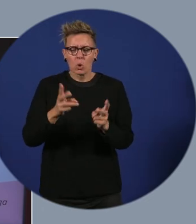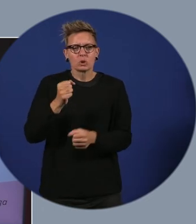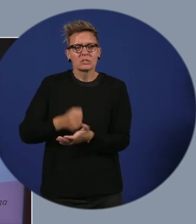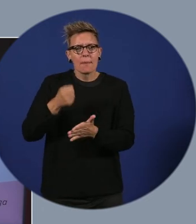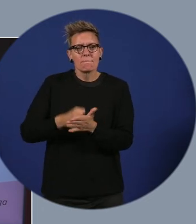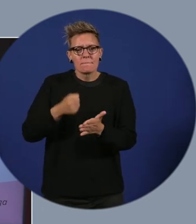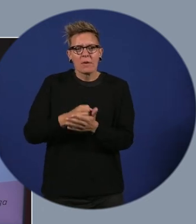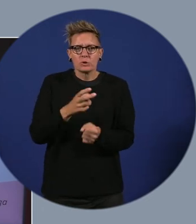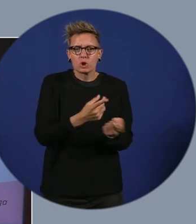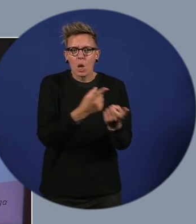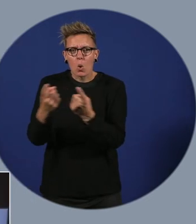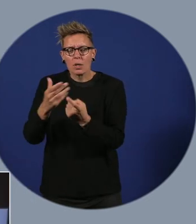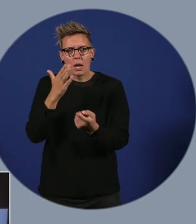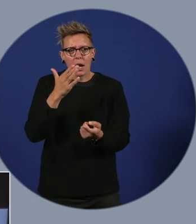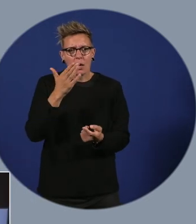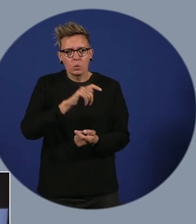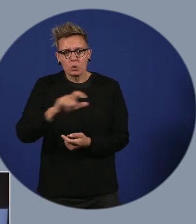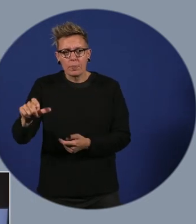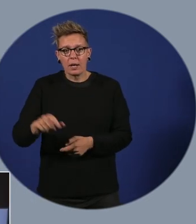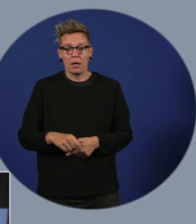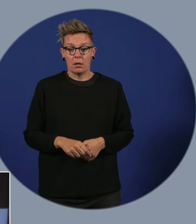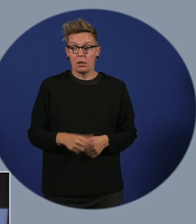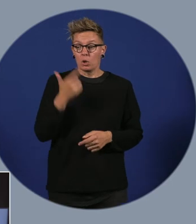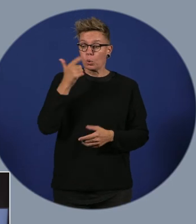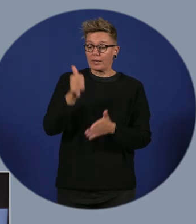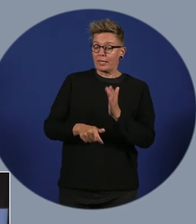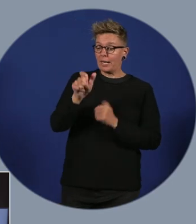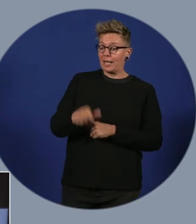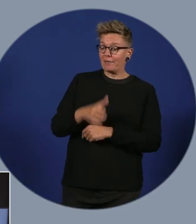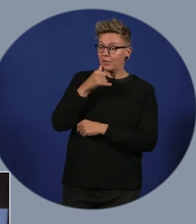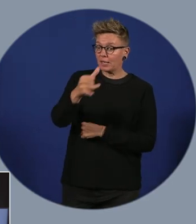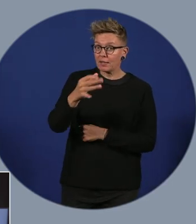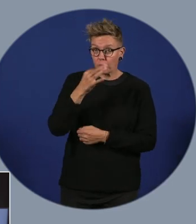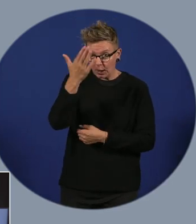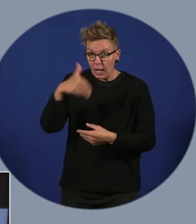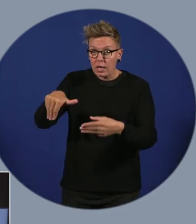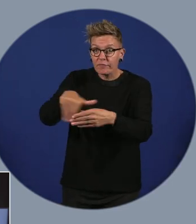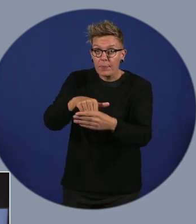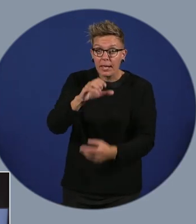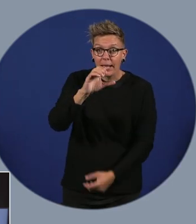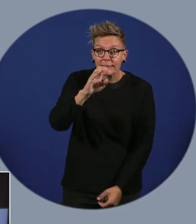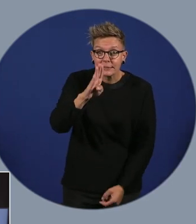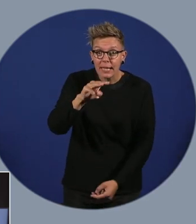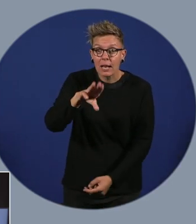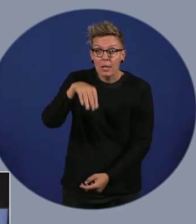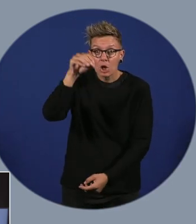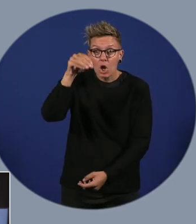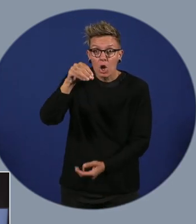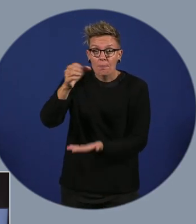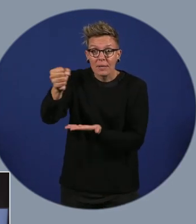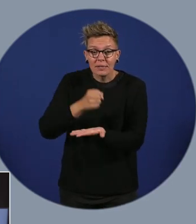inte så att eleverna ringer upp så där självklart, hej, kan jag få vara med i Miljöpartiet eller Sverigedemokraterna, utan man måste ju ut, man måste ju